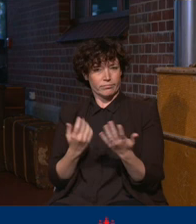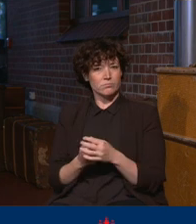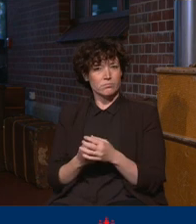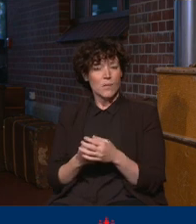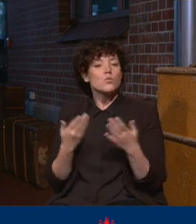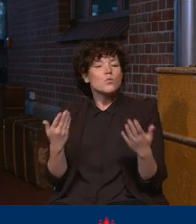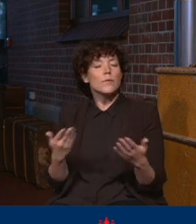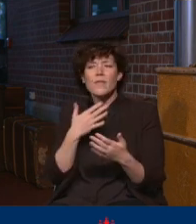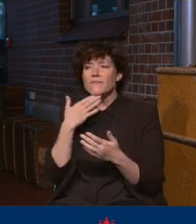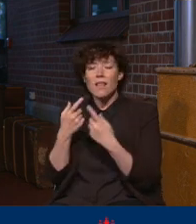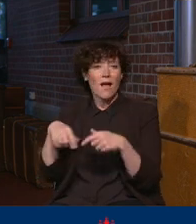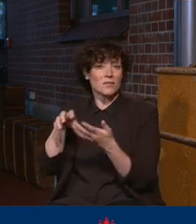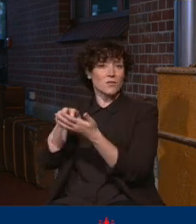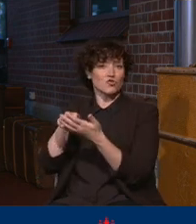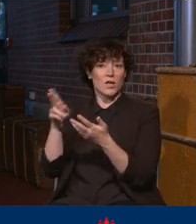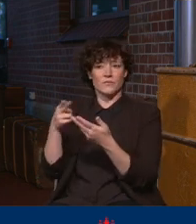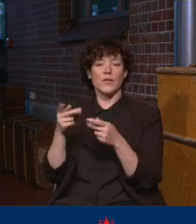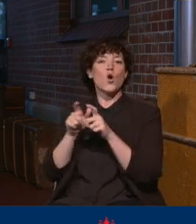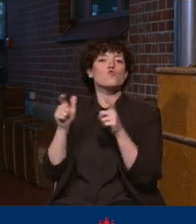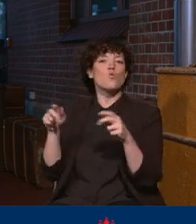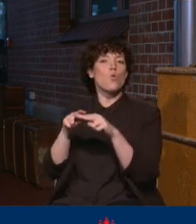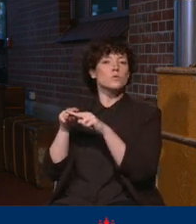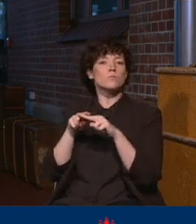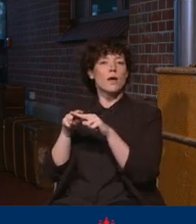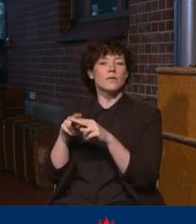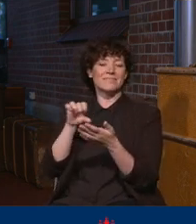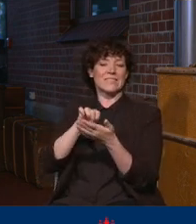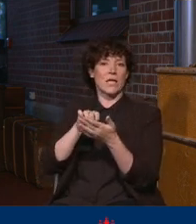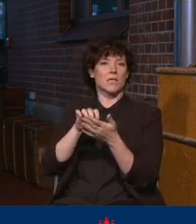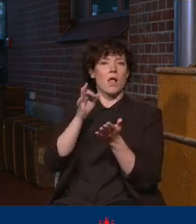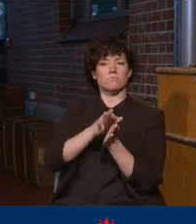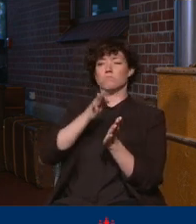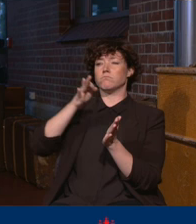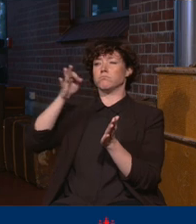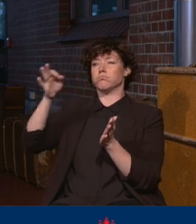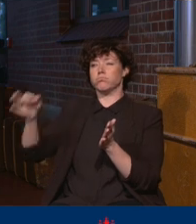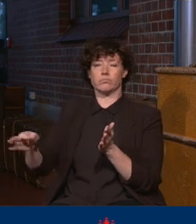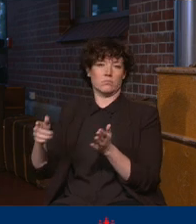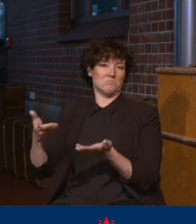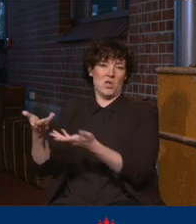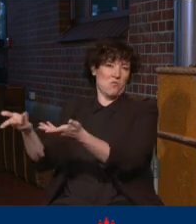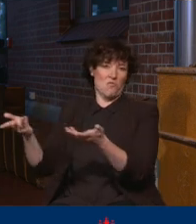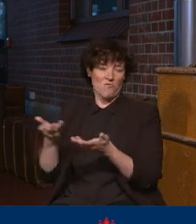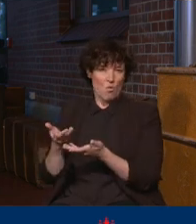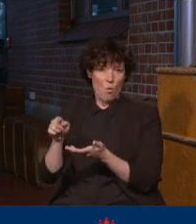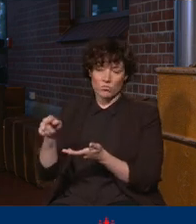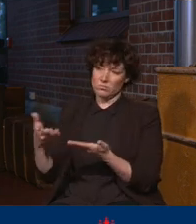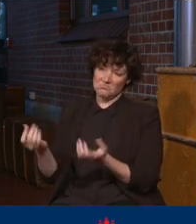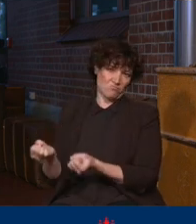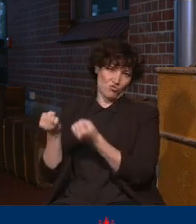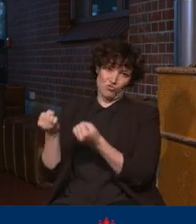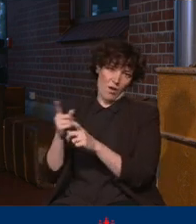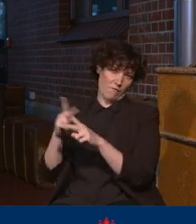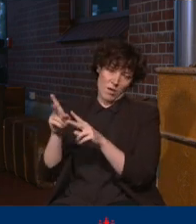viele andere städte die ihren großmarktes zentralen lagen weggenommen habe nirgendwo anders hingehen gebracht haben und das hat die sache nicht